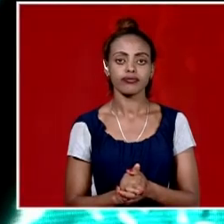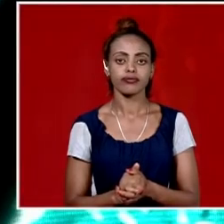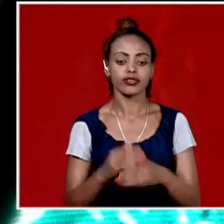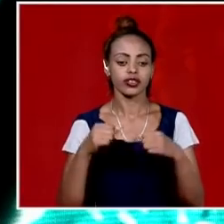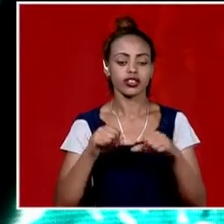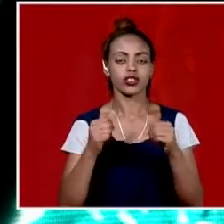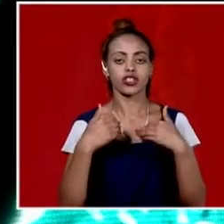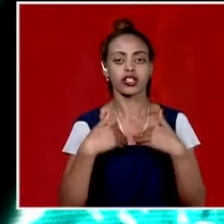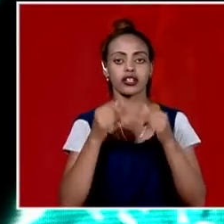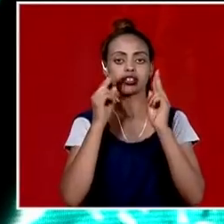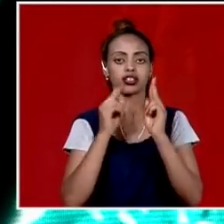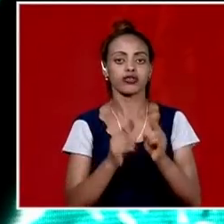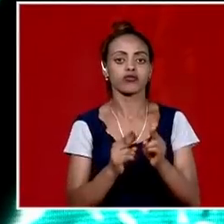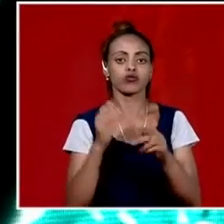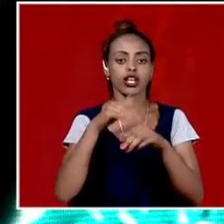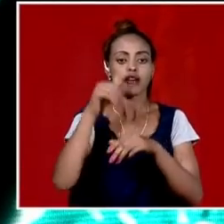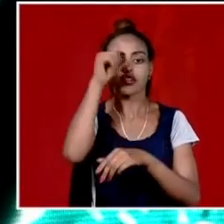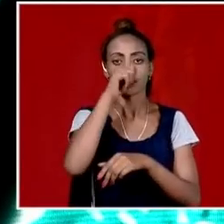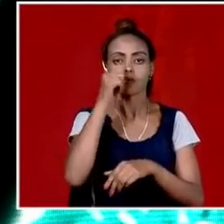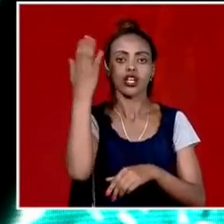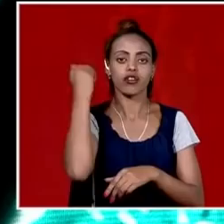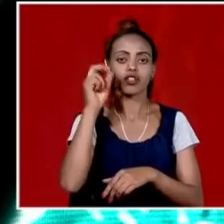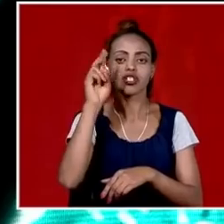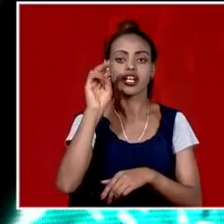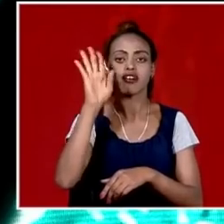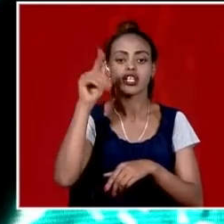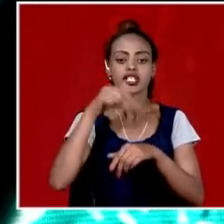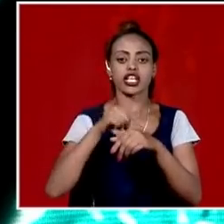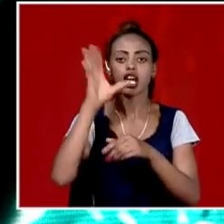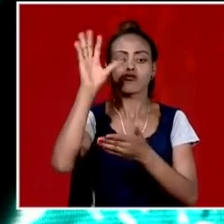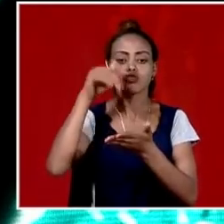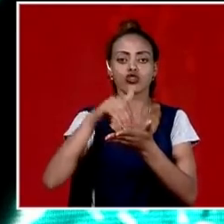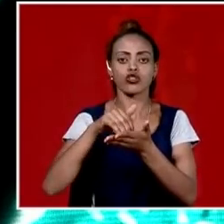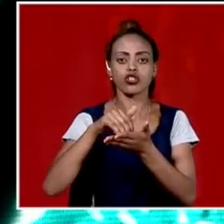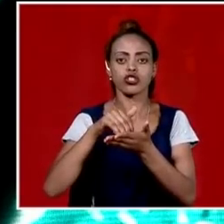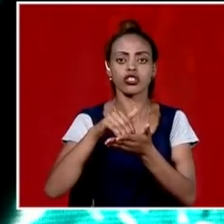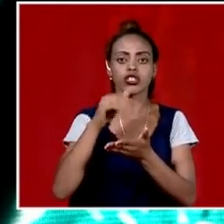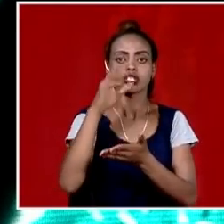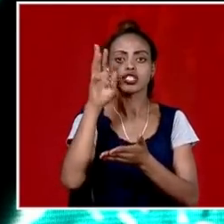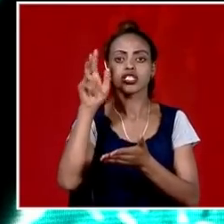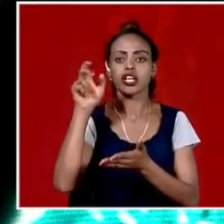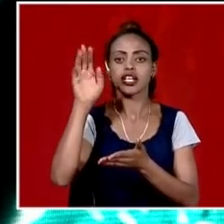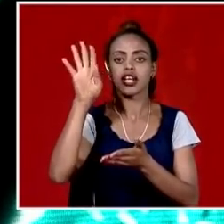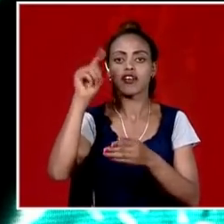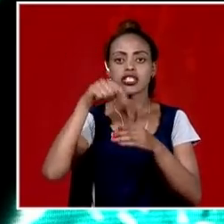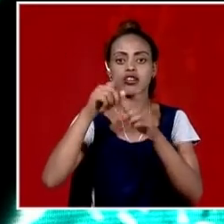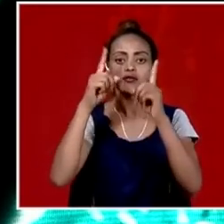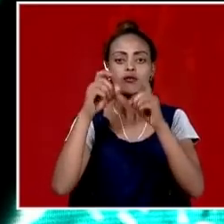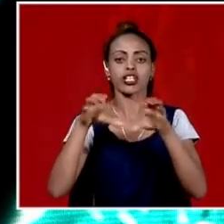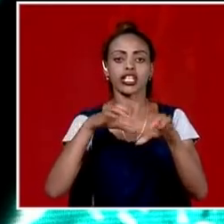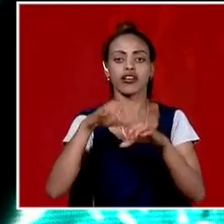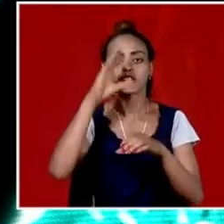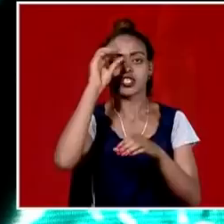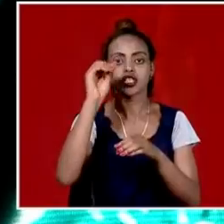نغطل لنا كبراتنا كبرانا أبي تبيع بزحلف عسران أربعة ساعتات نحموش تشحن سلسان أربعة سبات بستقر مرمرا